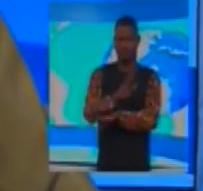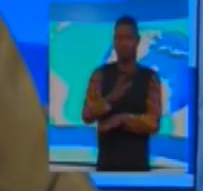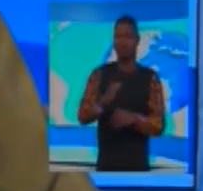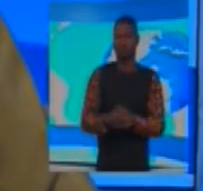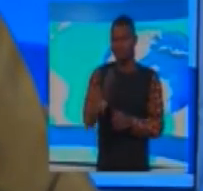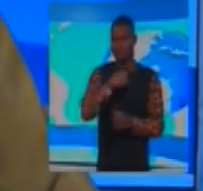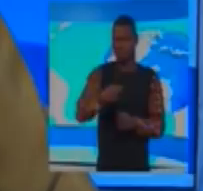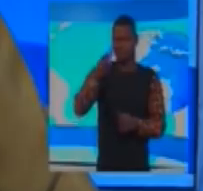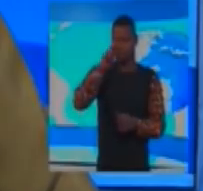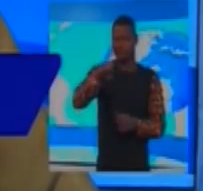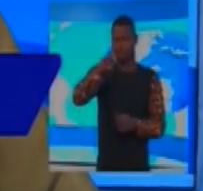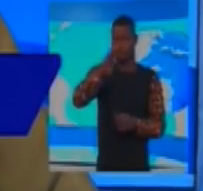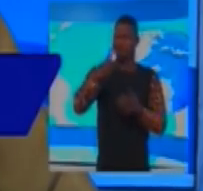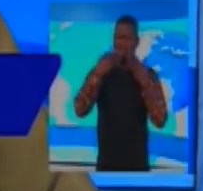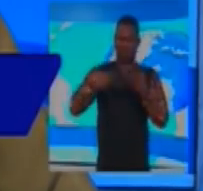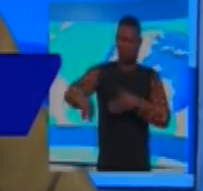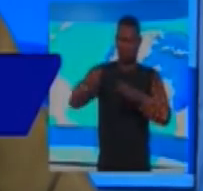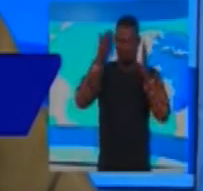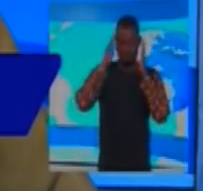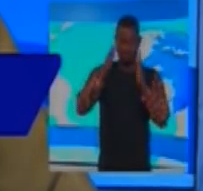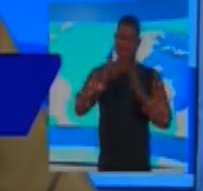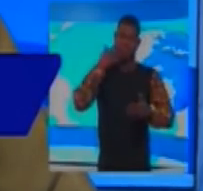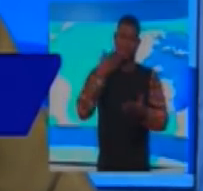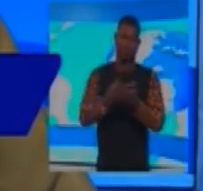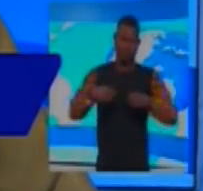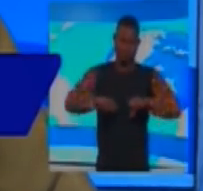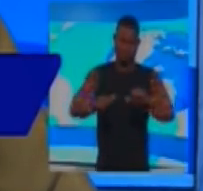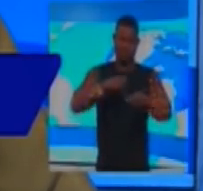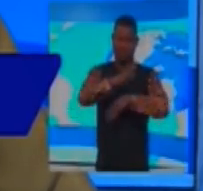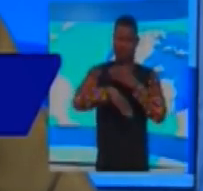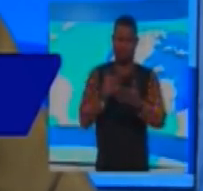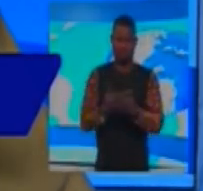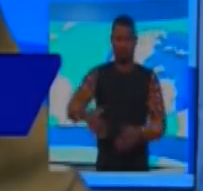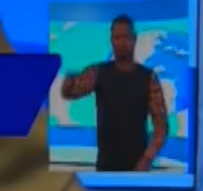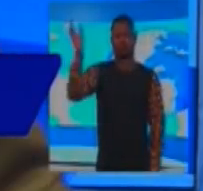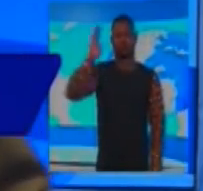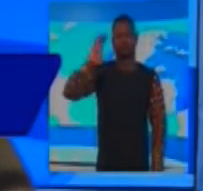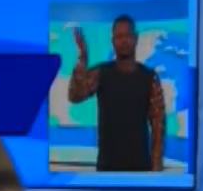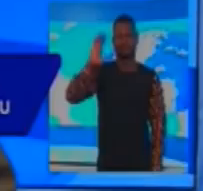sur la télévision du Burkina. Merci de votre attention. Excellent après-midi. À tous.